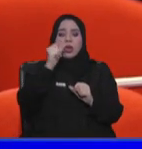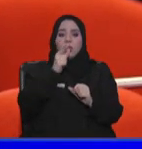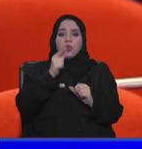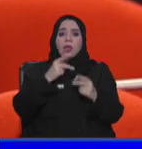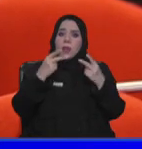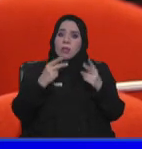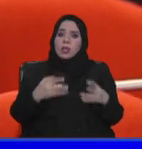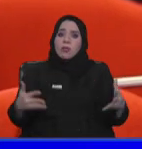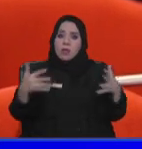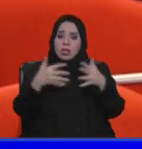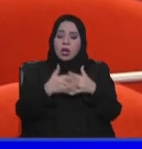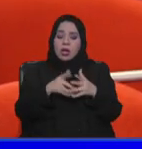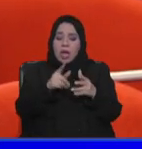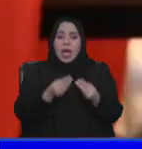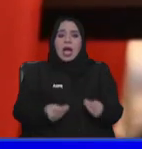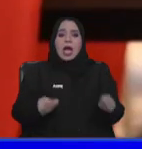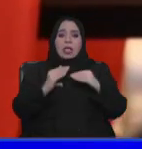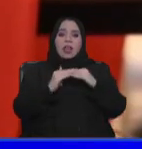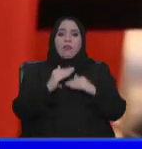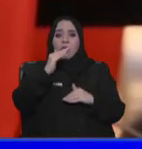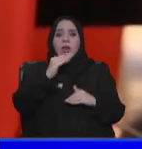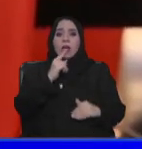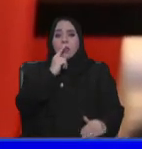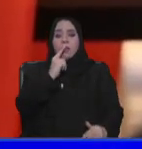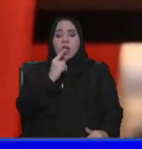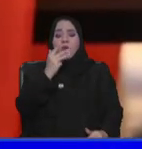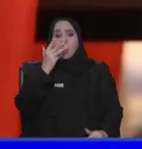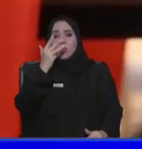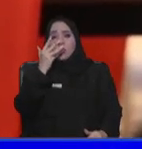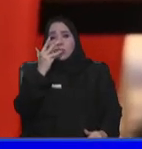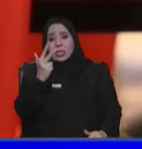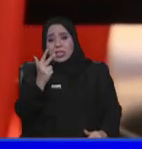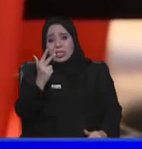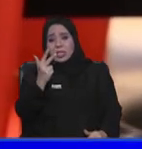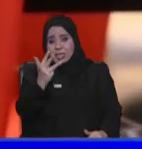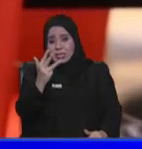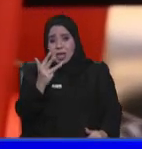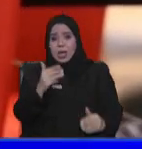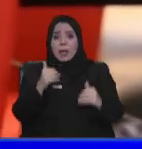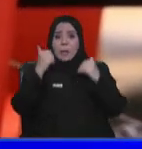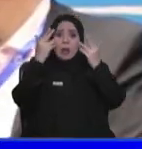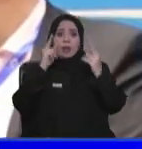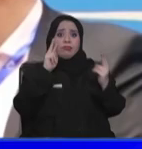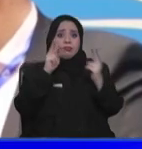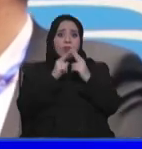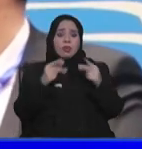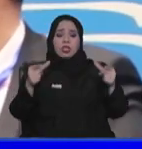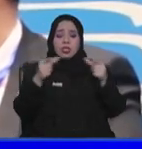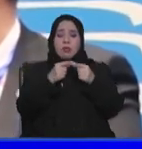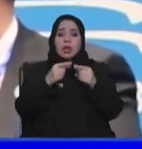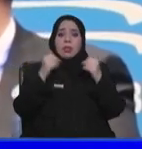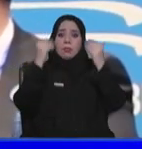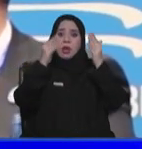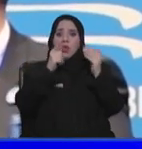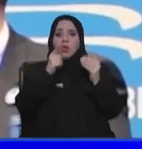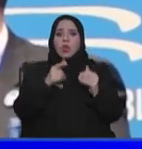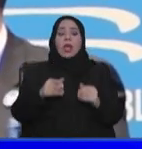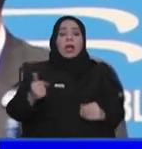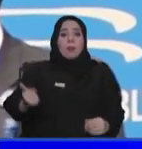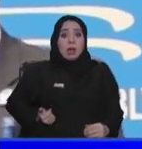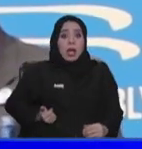مشاركتها في اكثر من 109 لقاءات خارجيه كما تعد البحرين من اكثر الدول